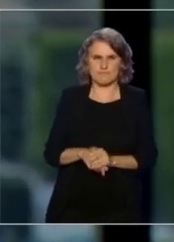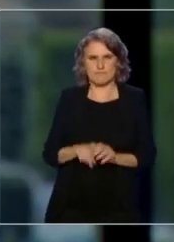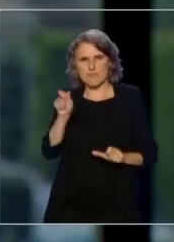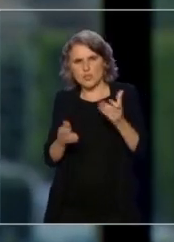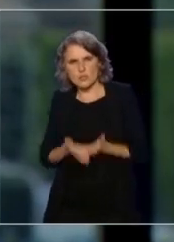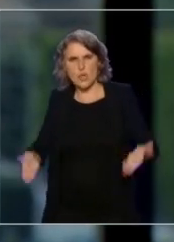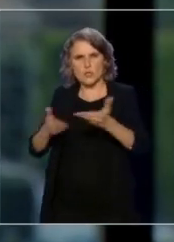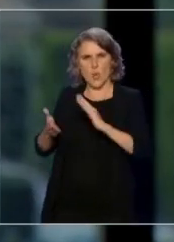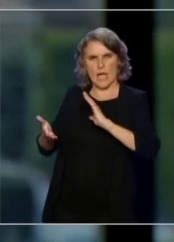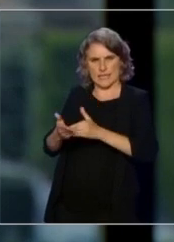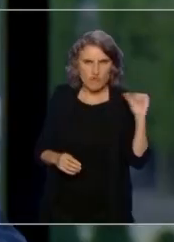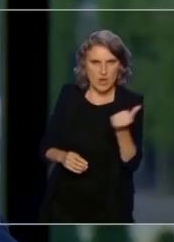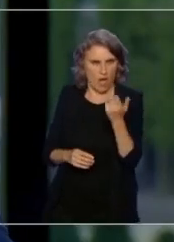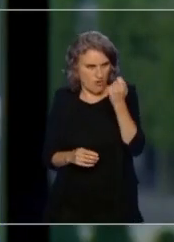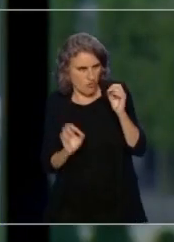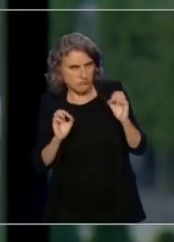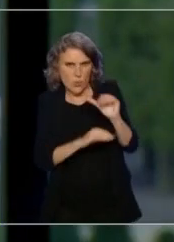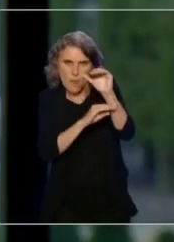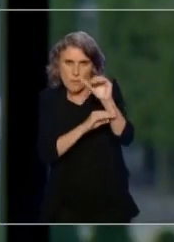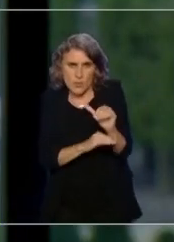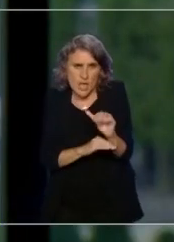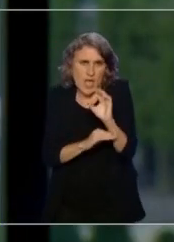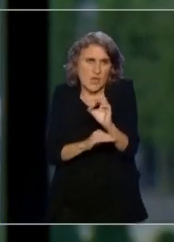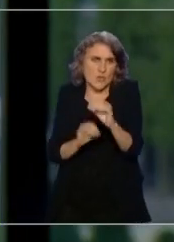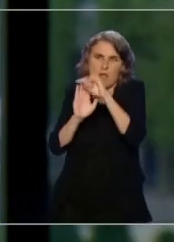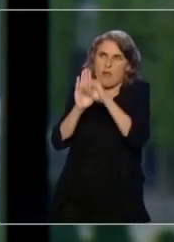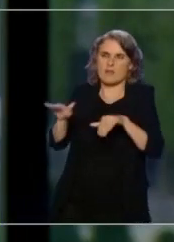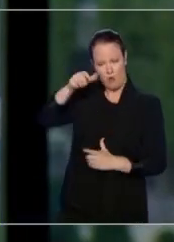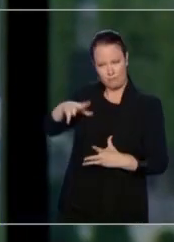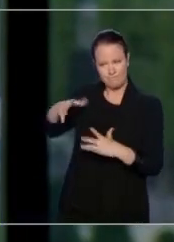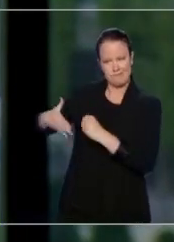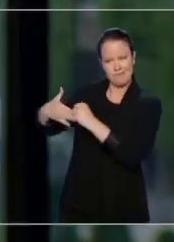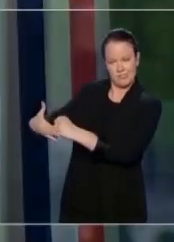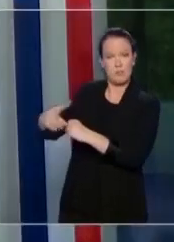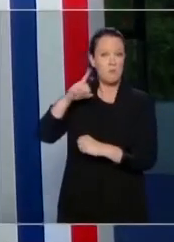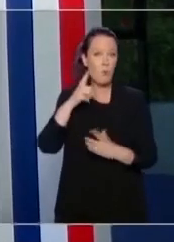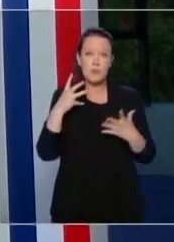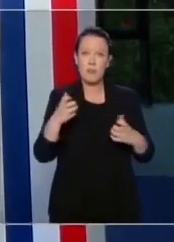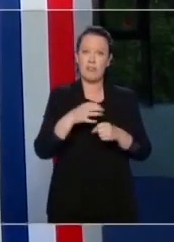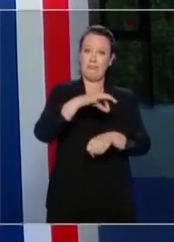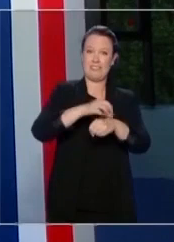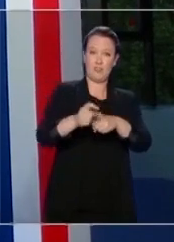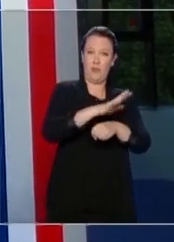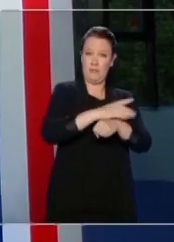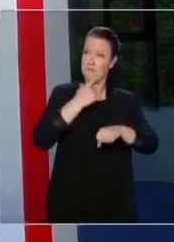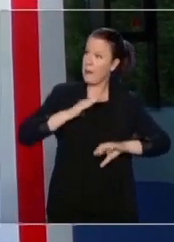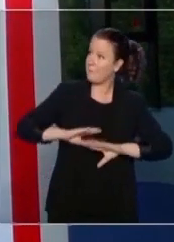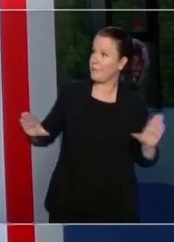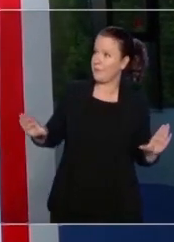une solitude sans solution, c'est un joyau qu'il nous faut préserver. Je vous l'avais dit l'année